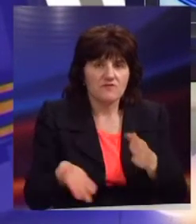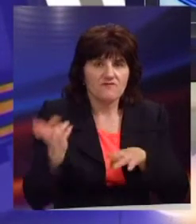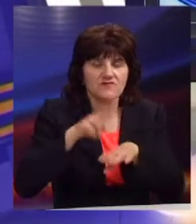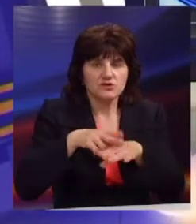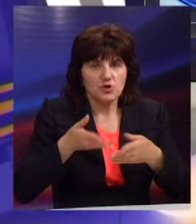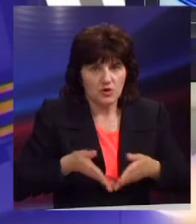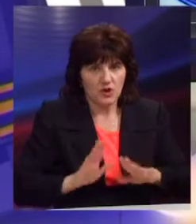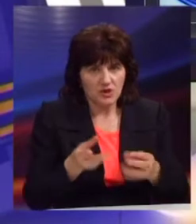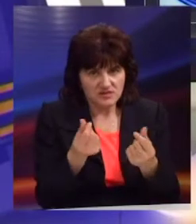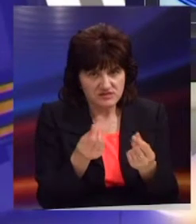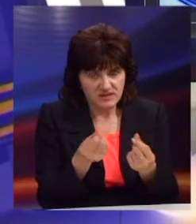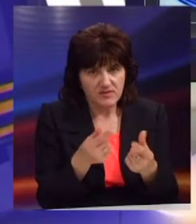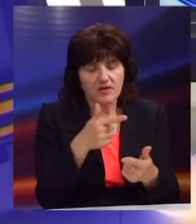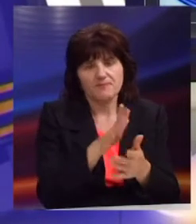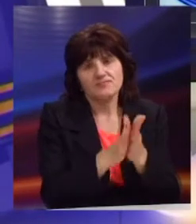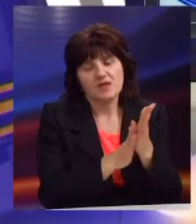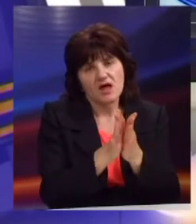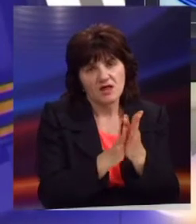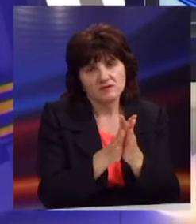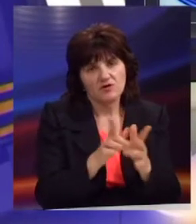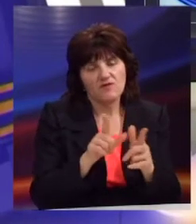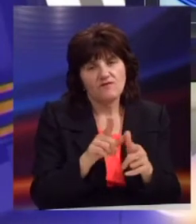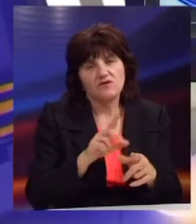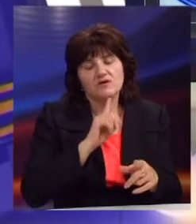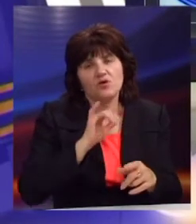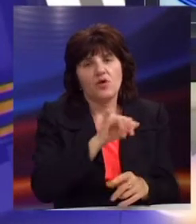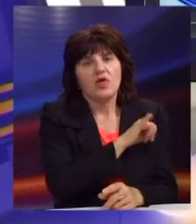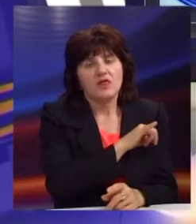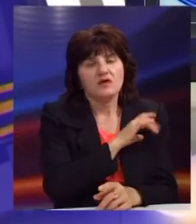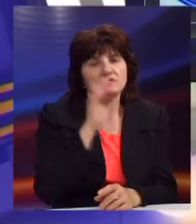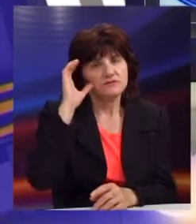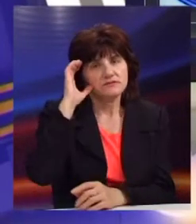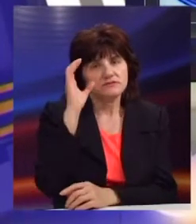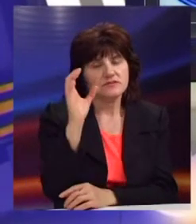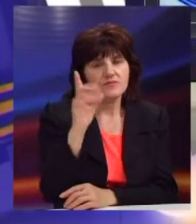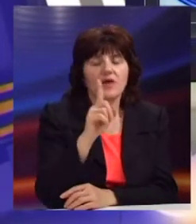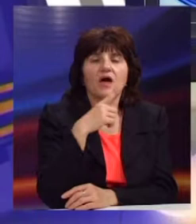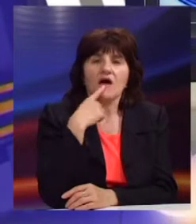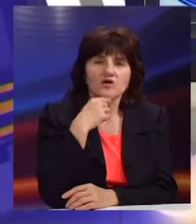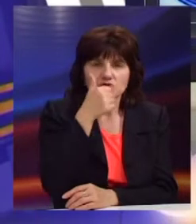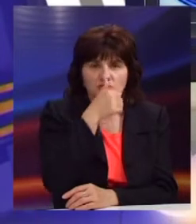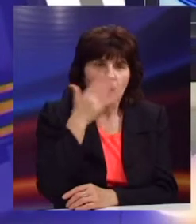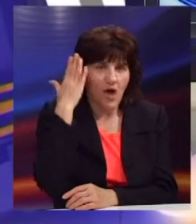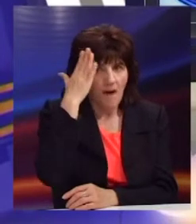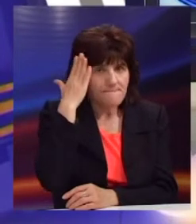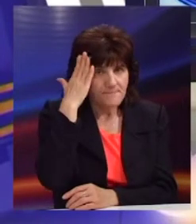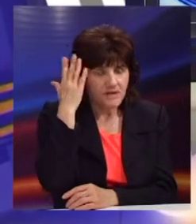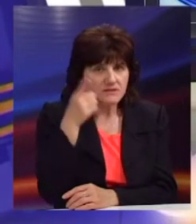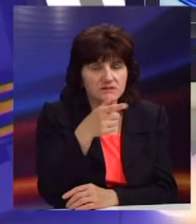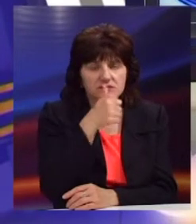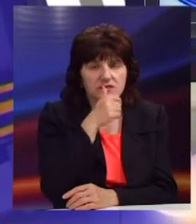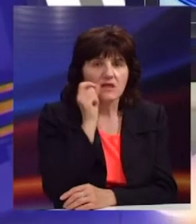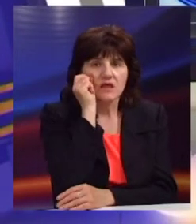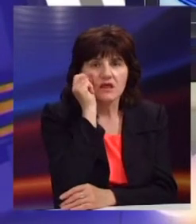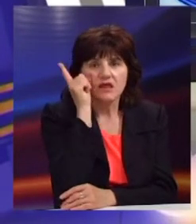Ovo je bila jedna u nizu javnih rasprava o pomenutom tekstu, a zainteresovani posetioci imali su priliku da kažu svoje mišljenje o tekstu, odnosno ideje